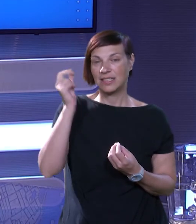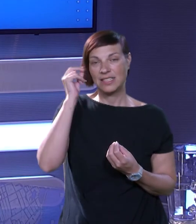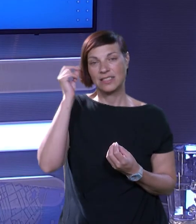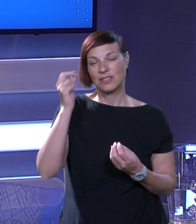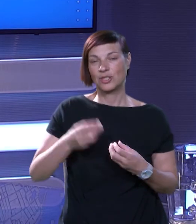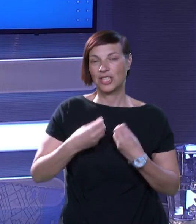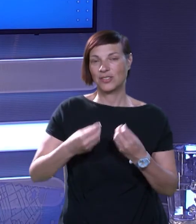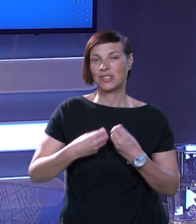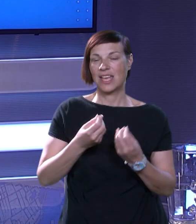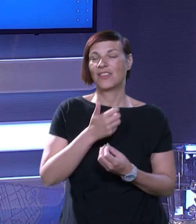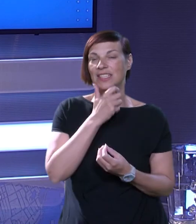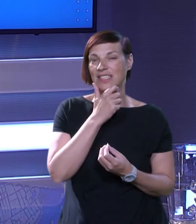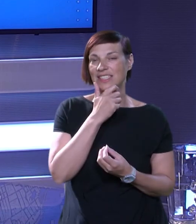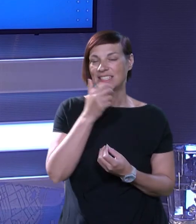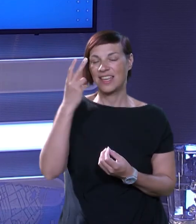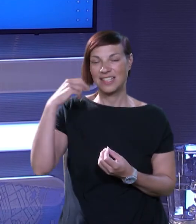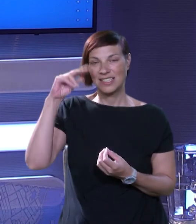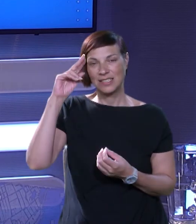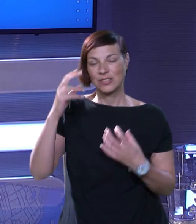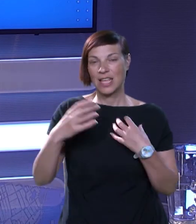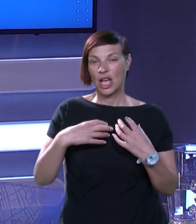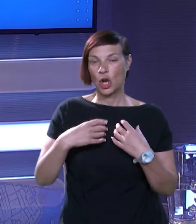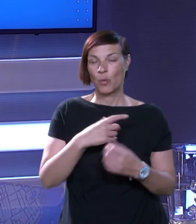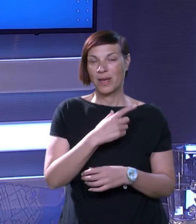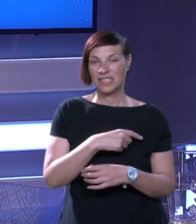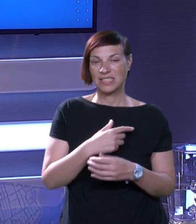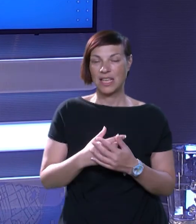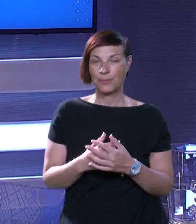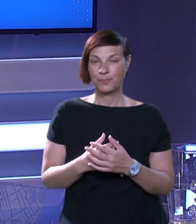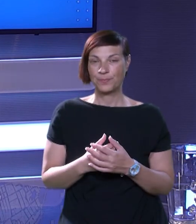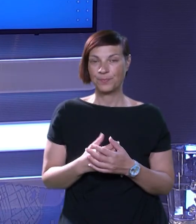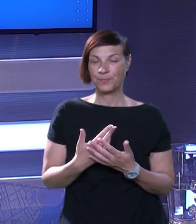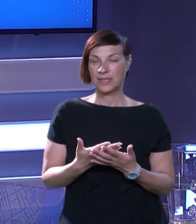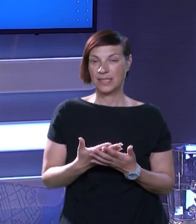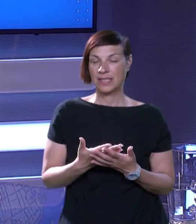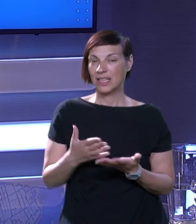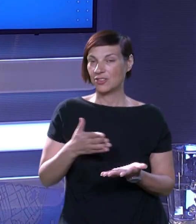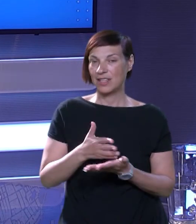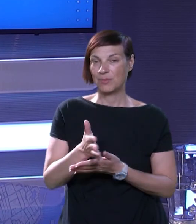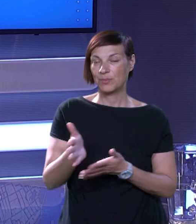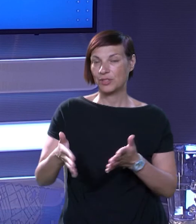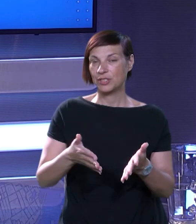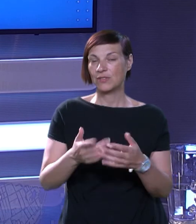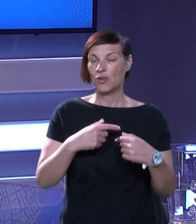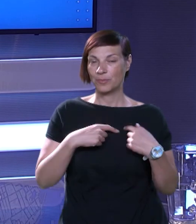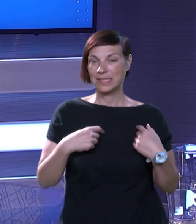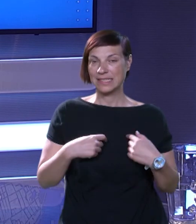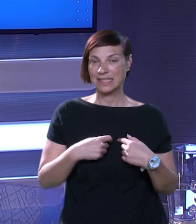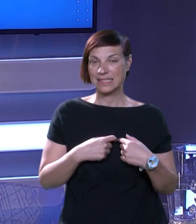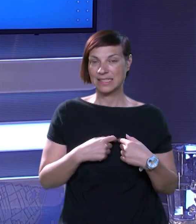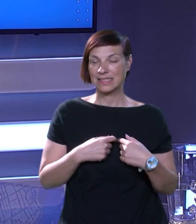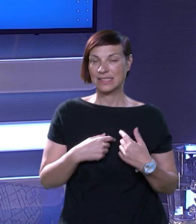slušaju savjete starijih iskusnih glumica i glumaca, nego da piče po svom i svog srca